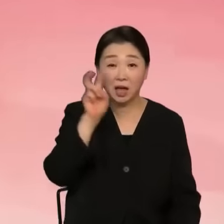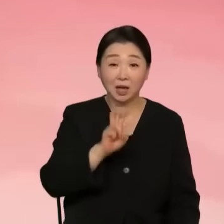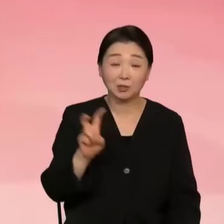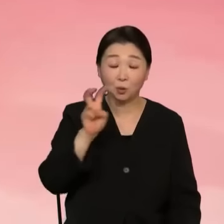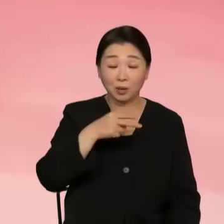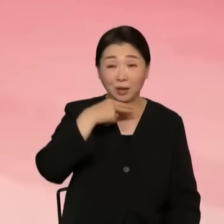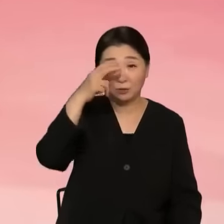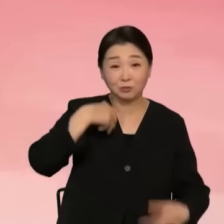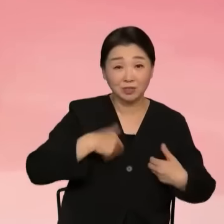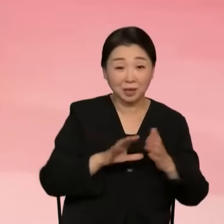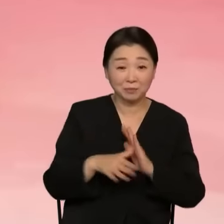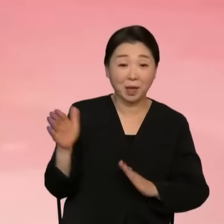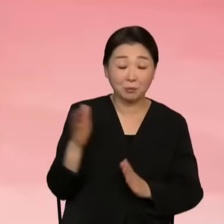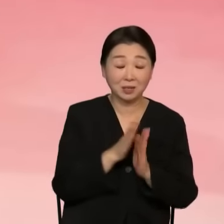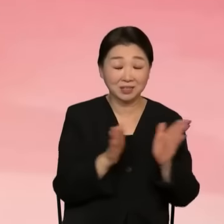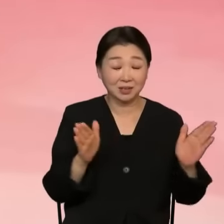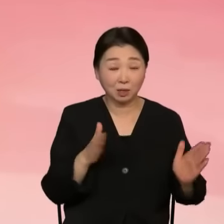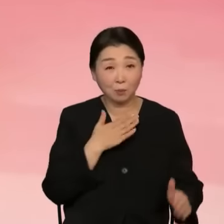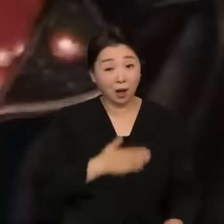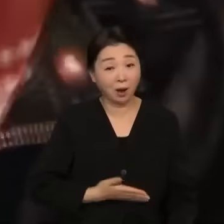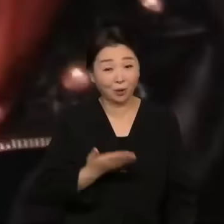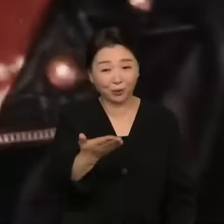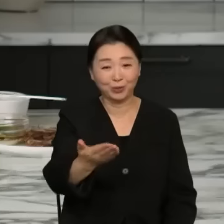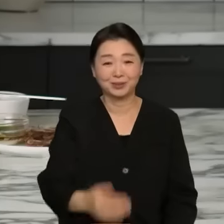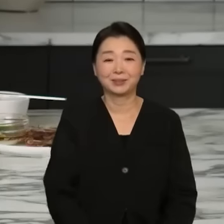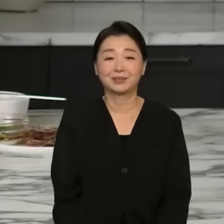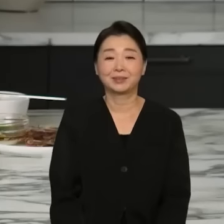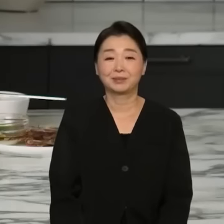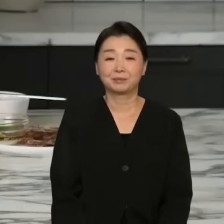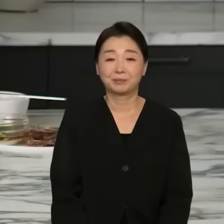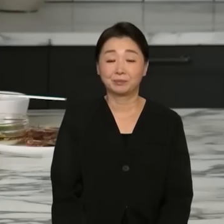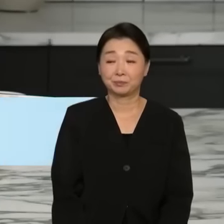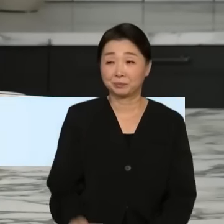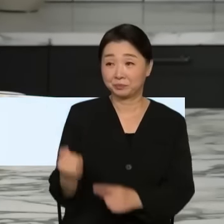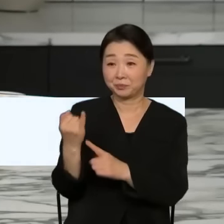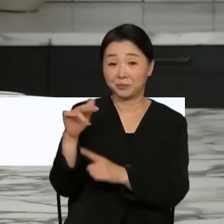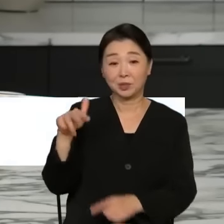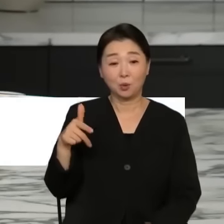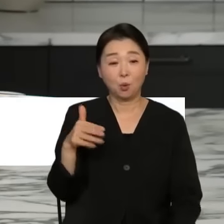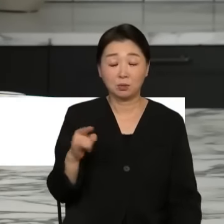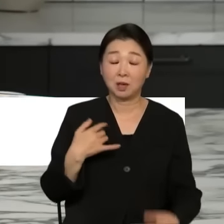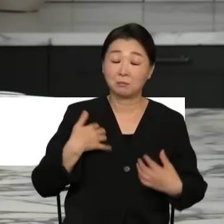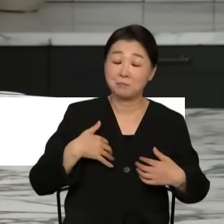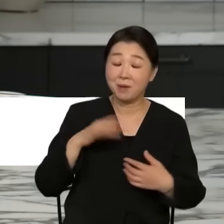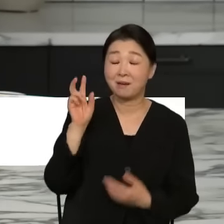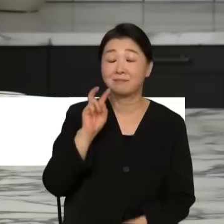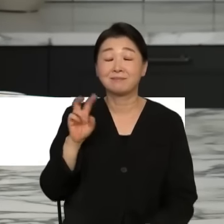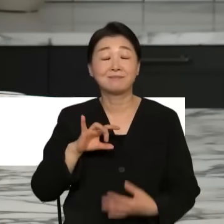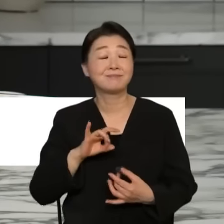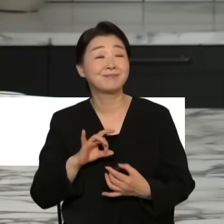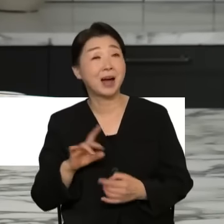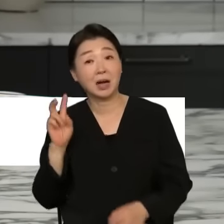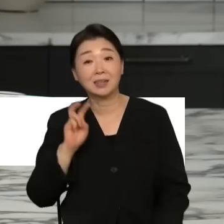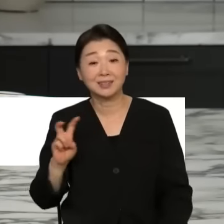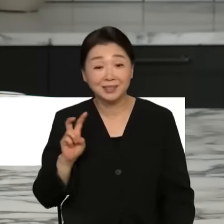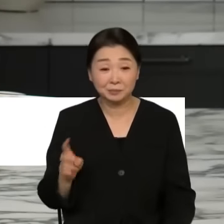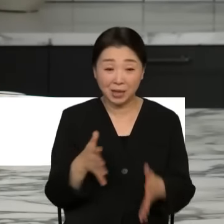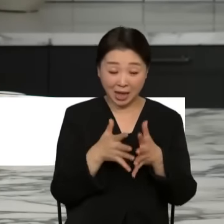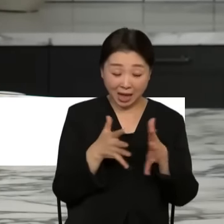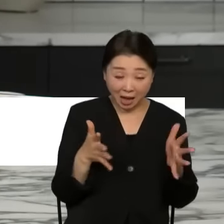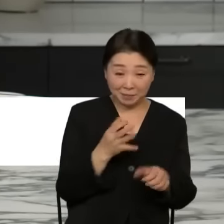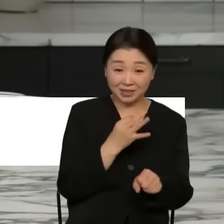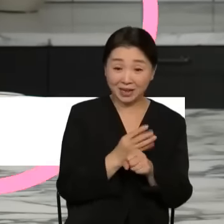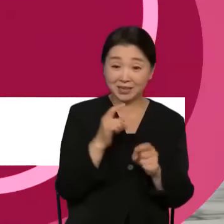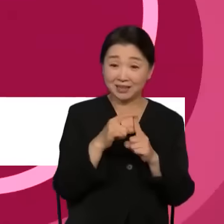술자리 게임에서 시작됐음을 숨기지 않습니다. 가수 로제는 재미삼아 흥얼대던 그 리듬을 아파트라는 간단한